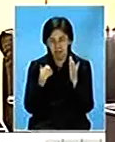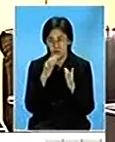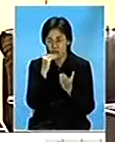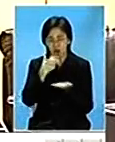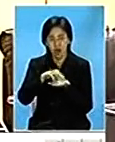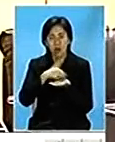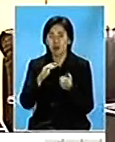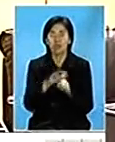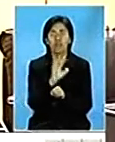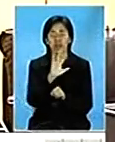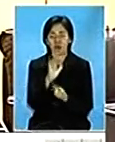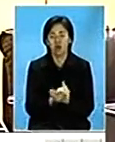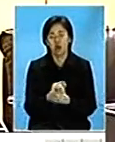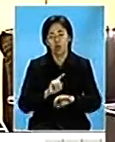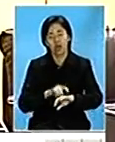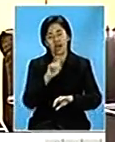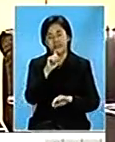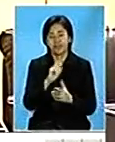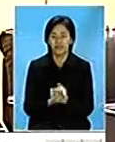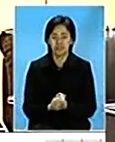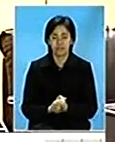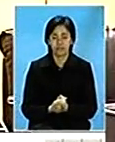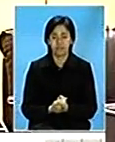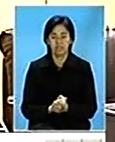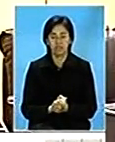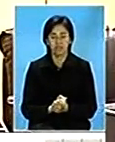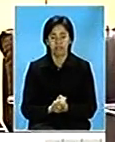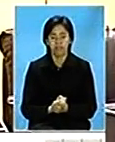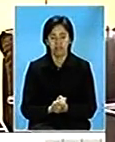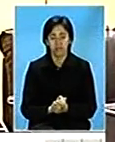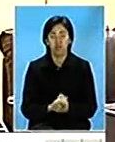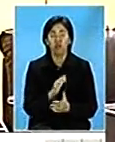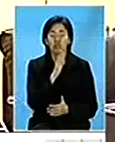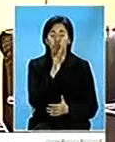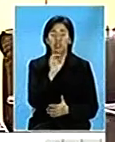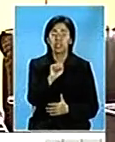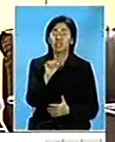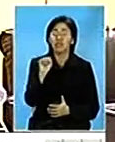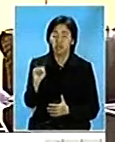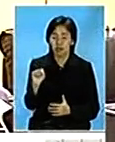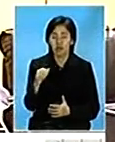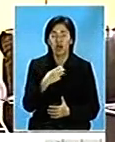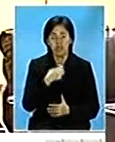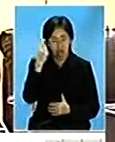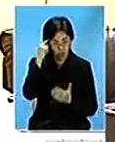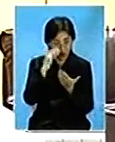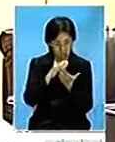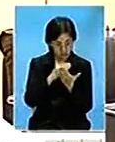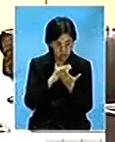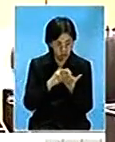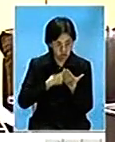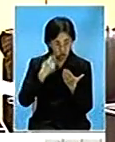มานะที่ดีไม่ทันถ้าหากท่านสมาชิกผู้มีเกียรติต้องการรายละเอียดผม